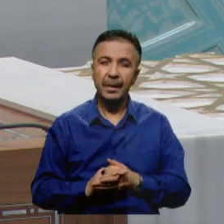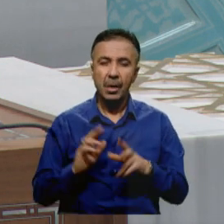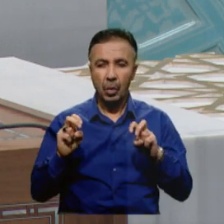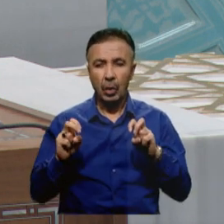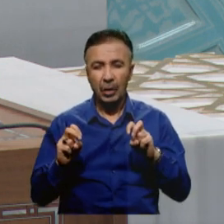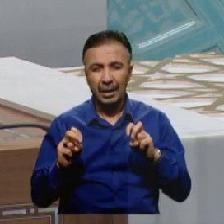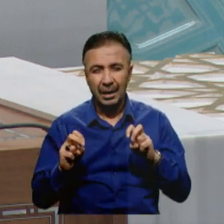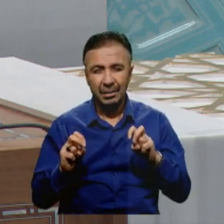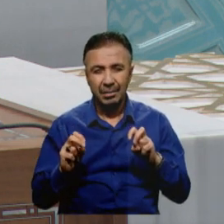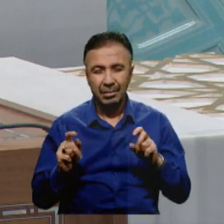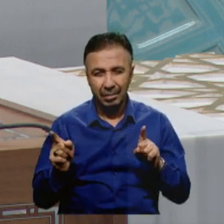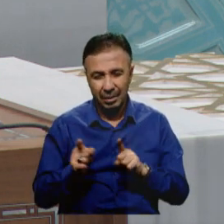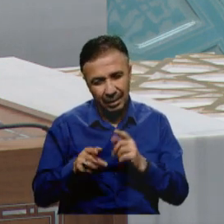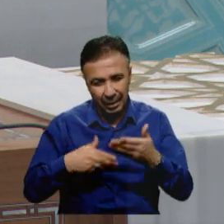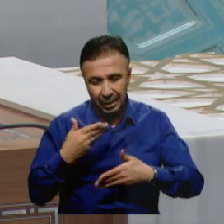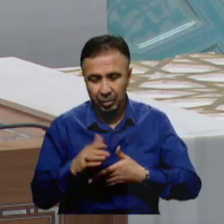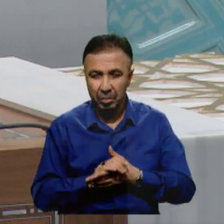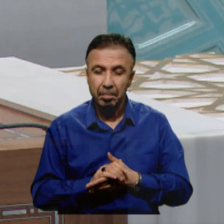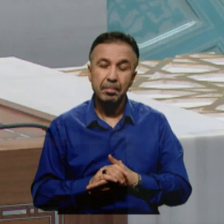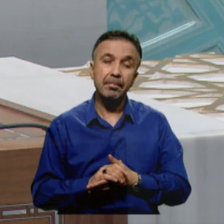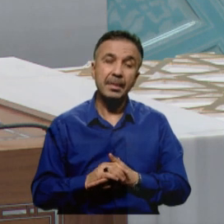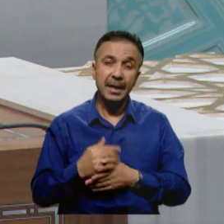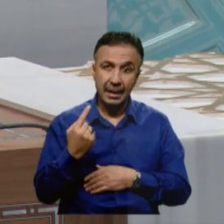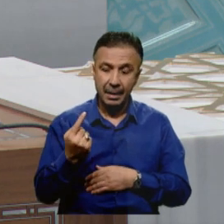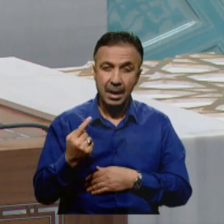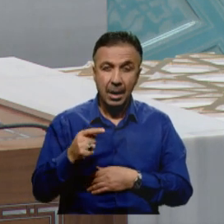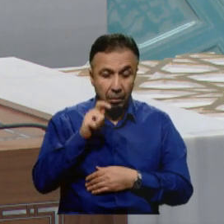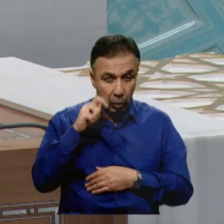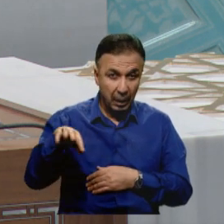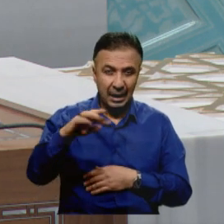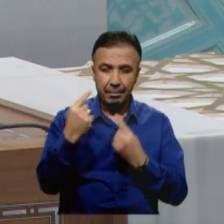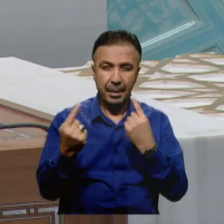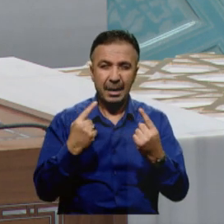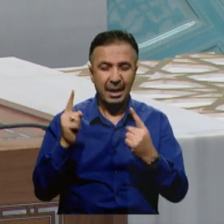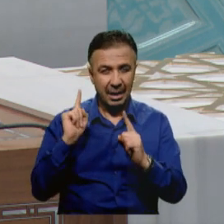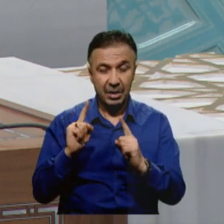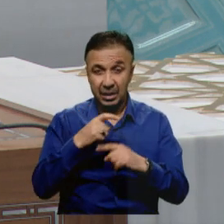ama vakitler olduğu için geçiyorum. Bir de Müslümanların birbirine karşı samimiyeti.